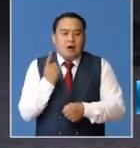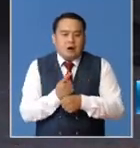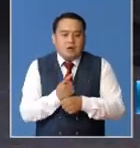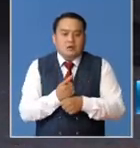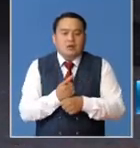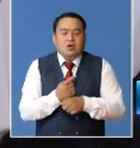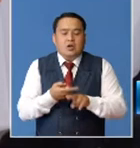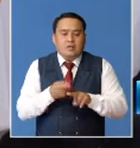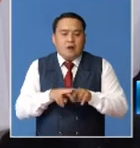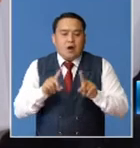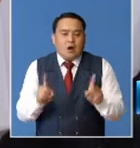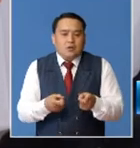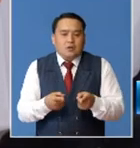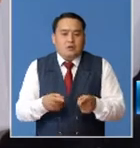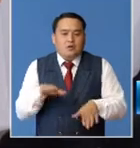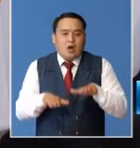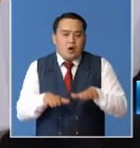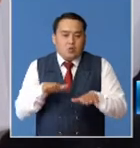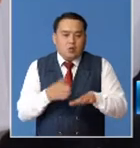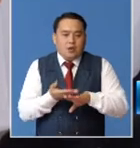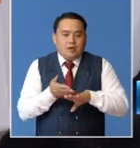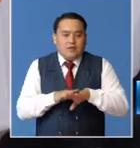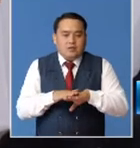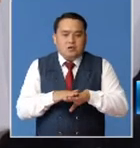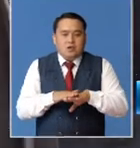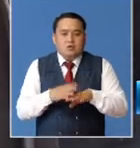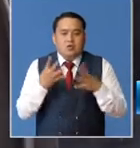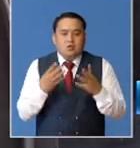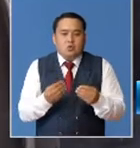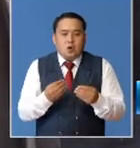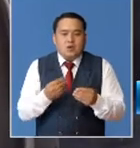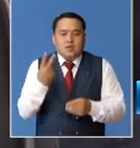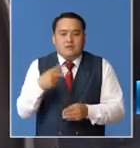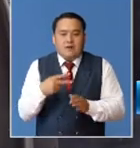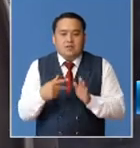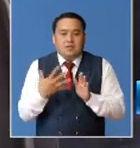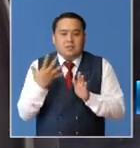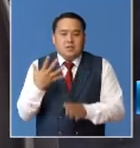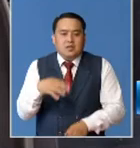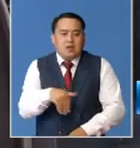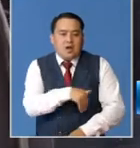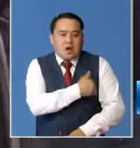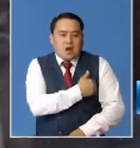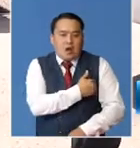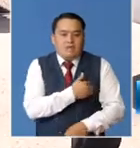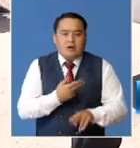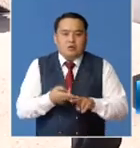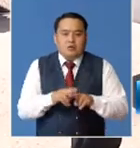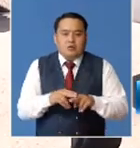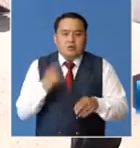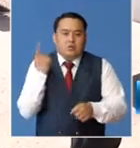движения транспорта по осевым нагрузкам. То есть при высокой дневной температуре свыше 25 градусов грузовым